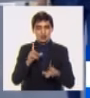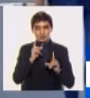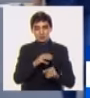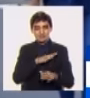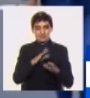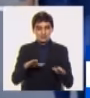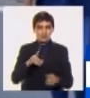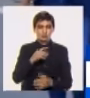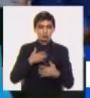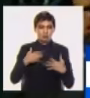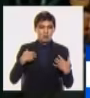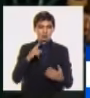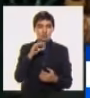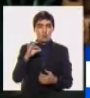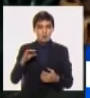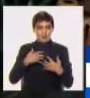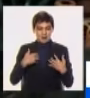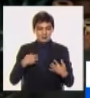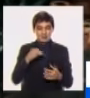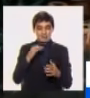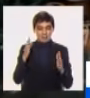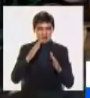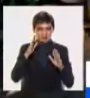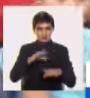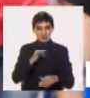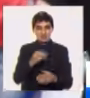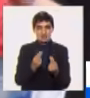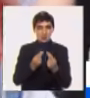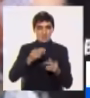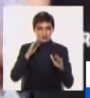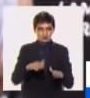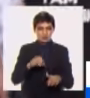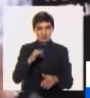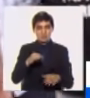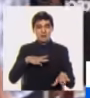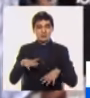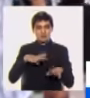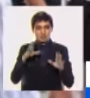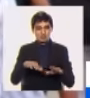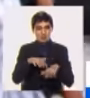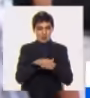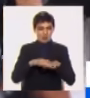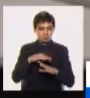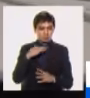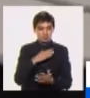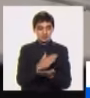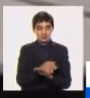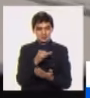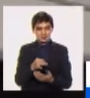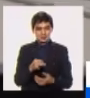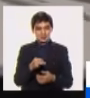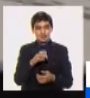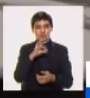детьми в зоопарк на игровые площадки путы на городских рынках снова не протолкнуться ажиотаж такой что